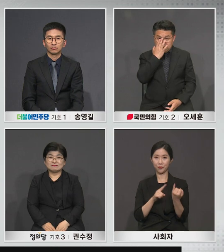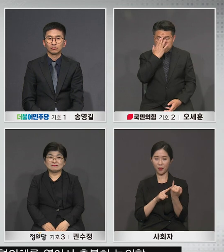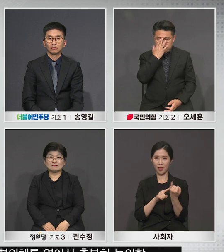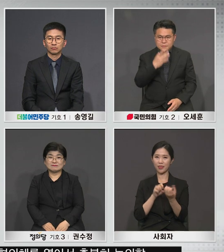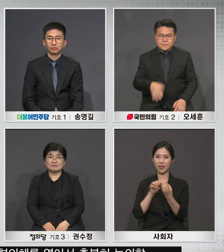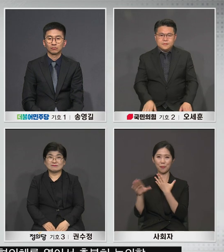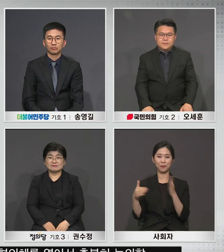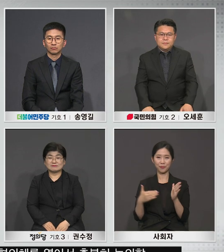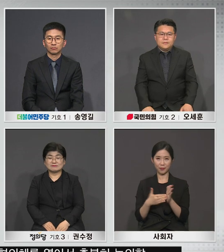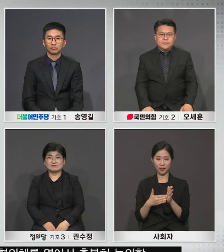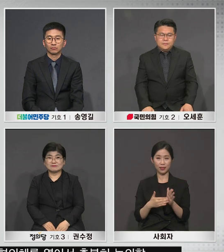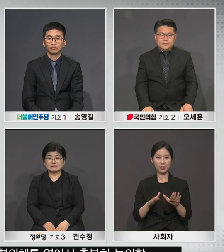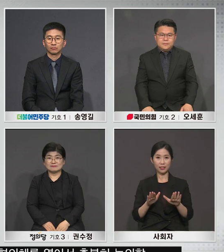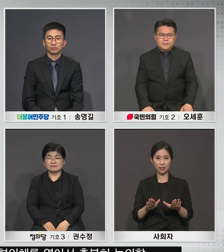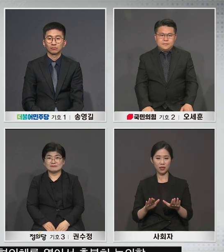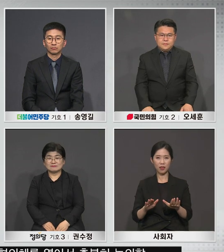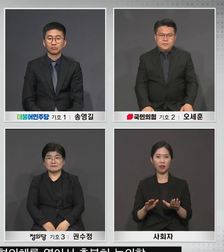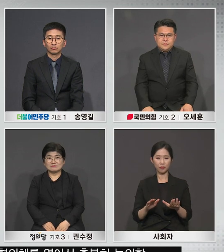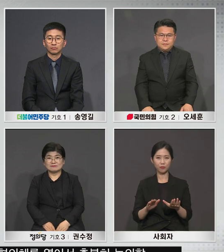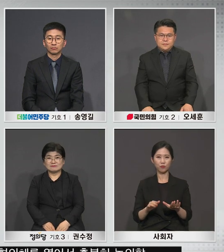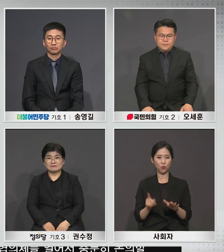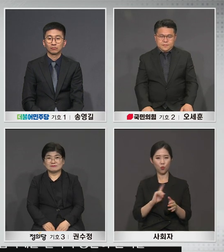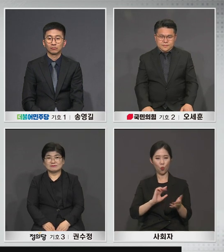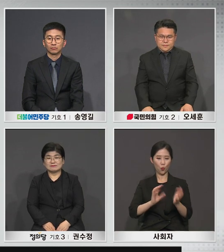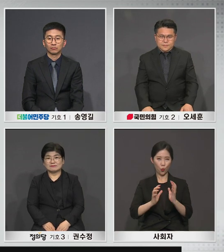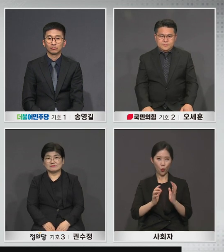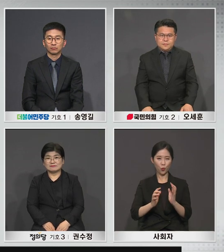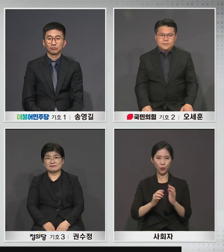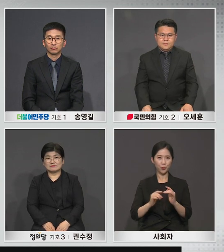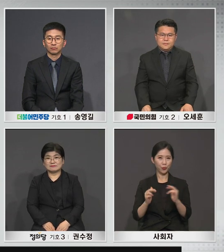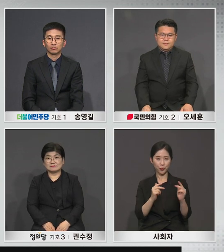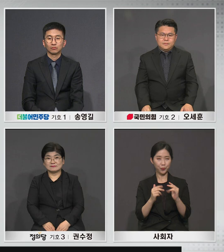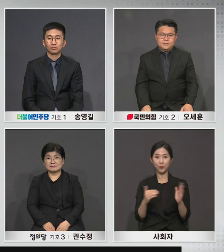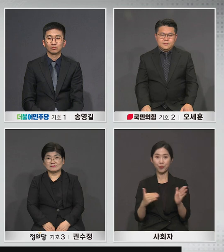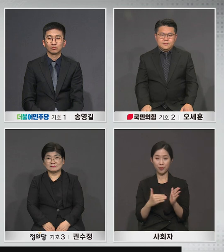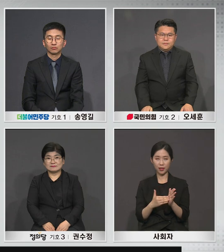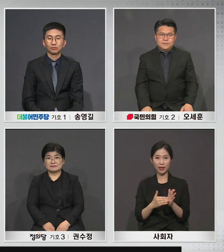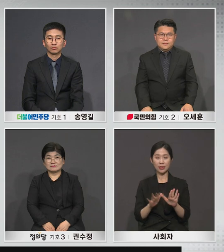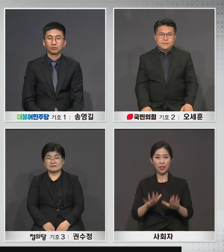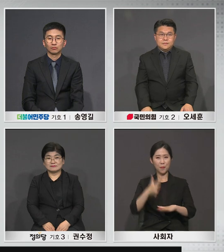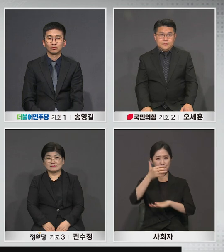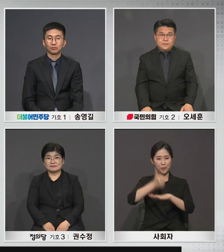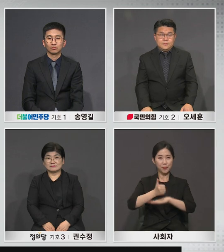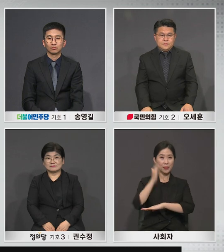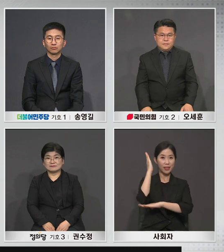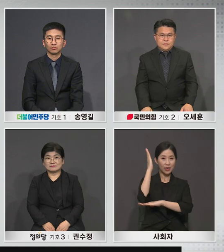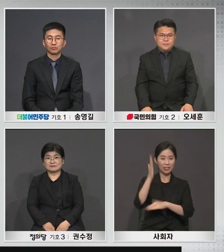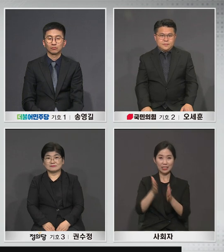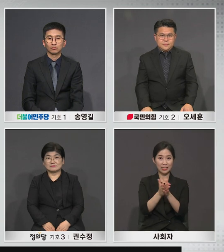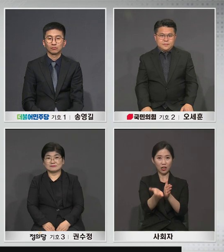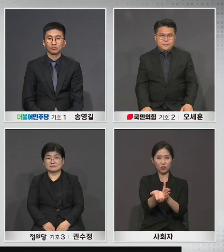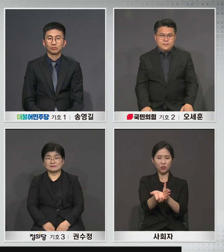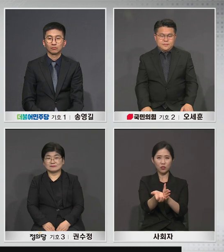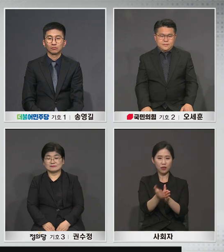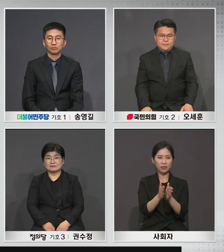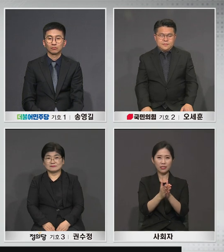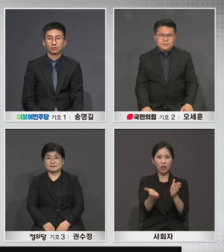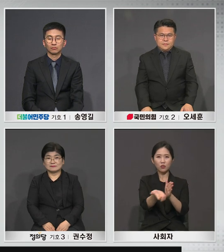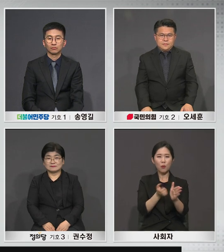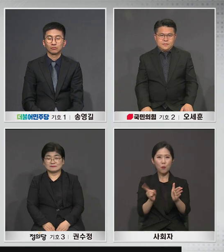들었고요. 이렇게 해서 상호토론까지 마무리 지었는데요. 마무리 발언 가시기 전에 토론이 막바지에 이르면서